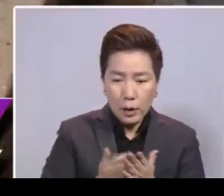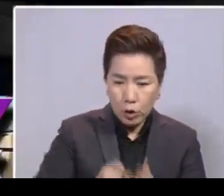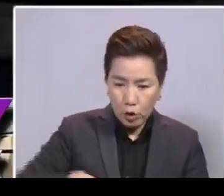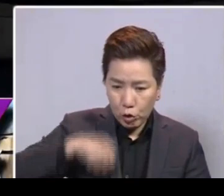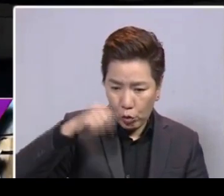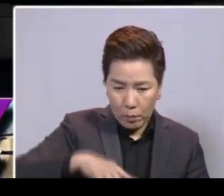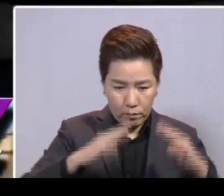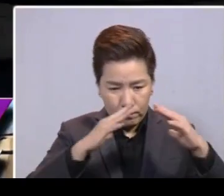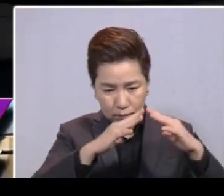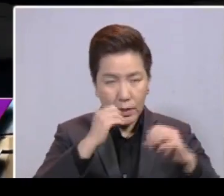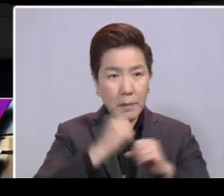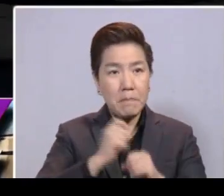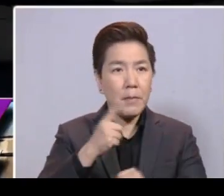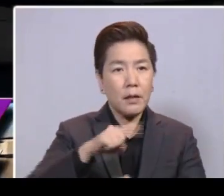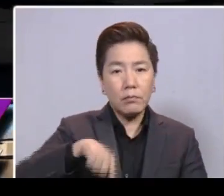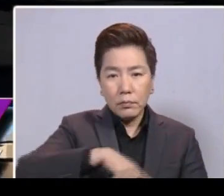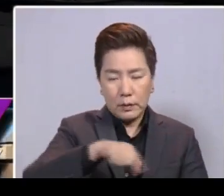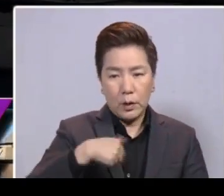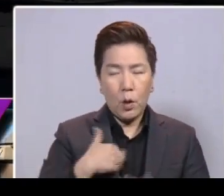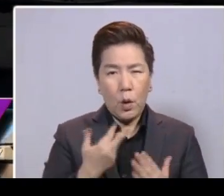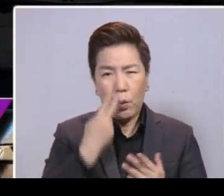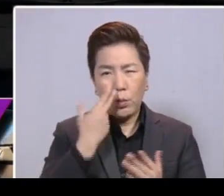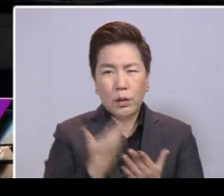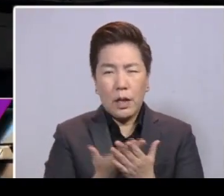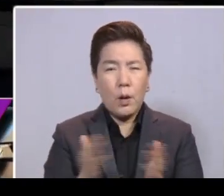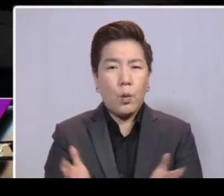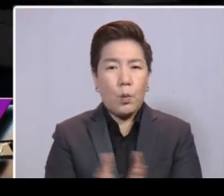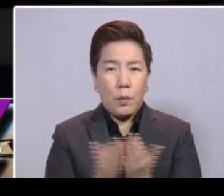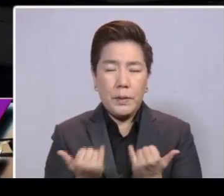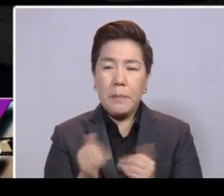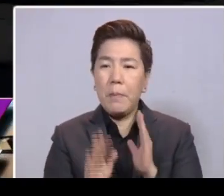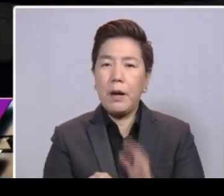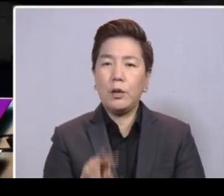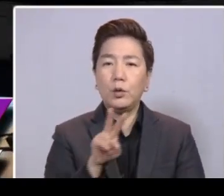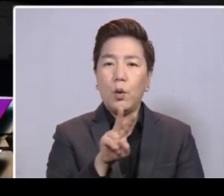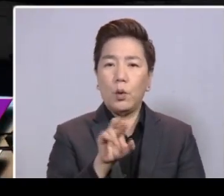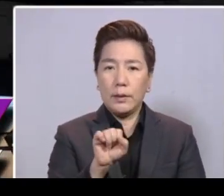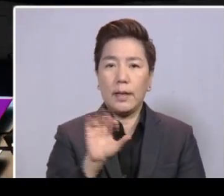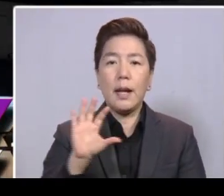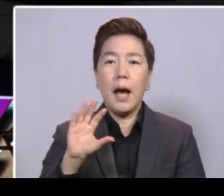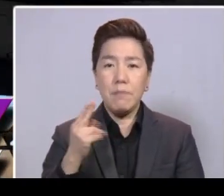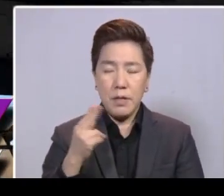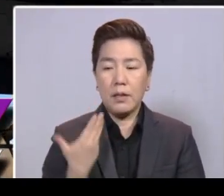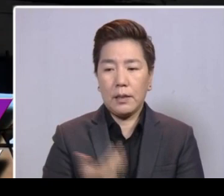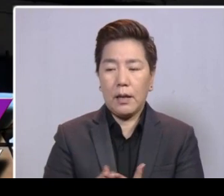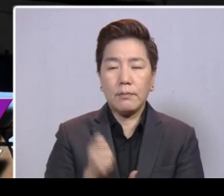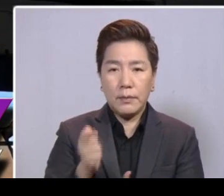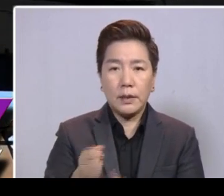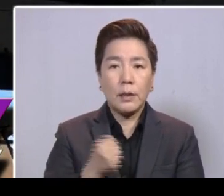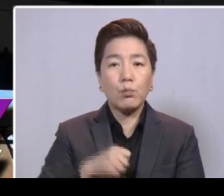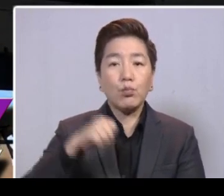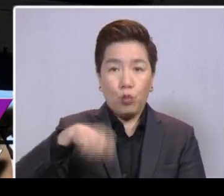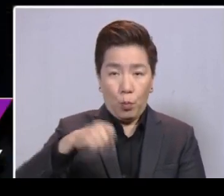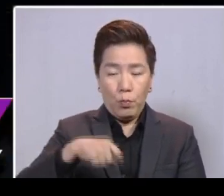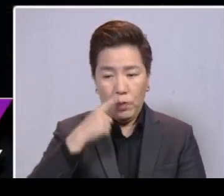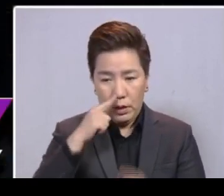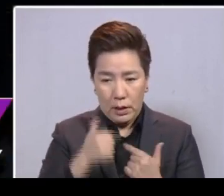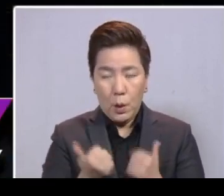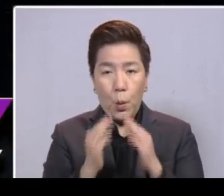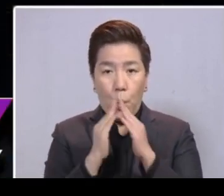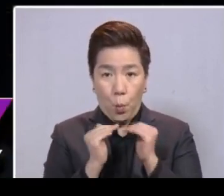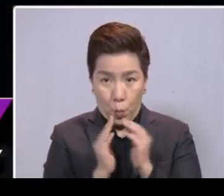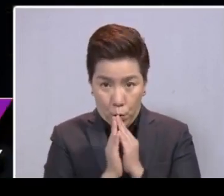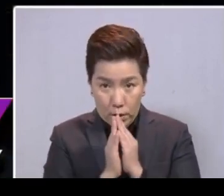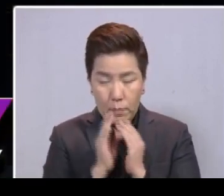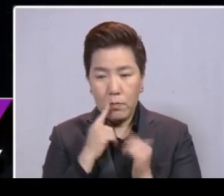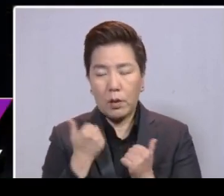แซมโครงหลังคานะครับก็อยู่ที่ประเมินไว้เบื้องต้นประมาณ 200,000บาทซึ่งตอนนี้ทางวัดเนี่ยเขา